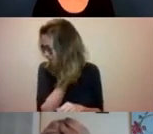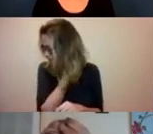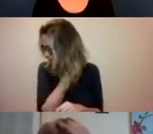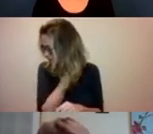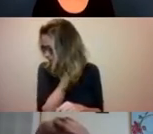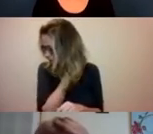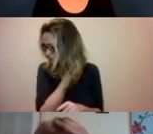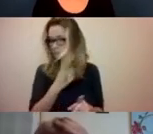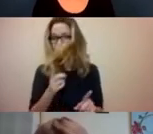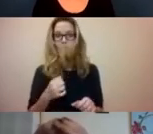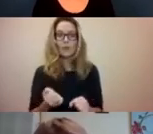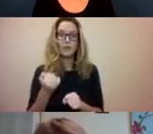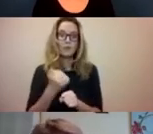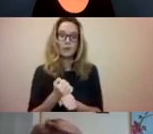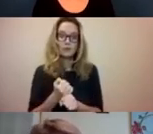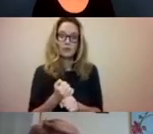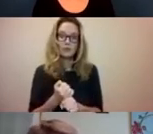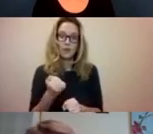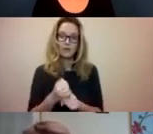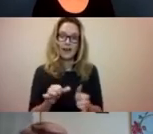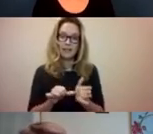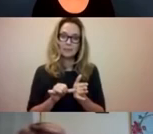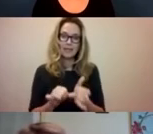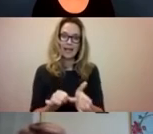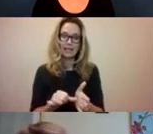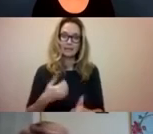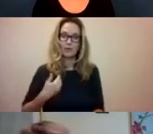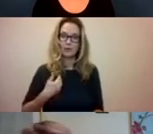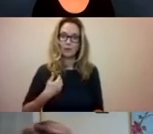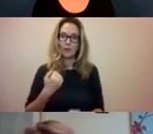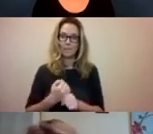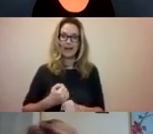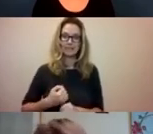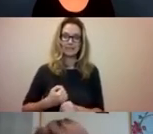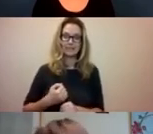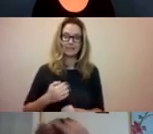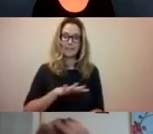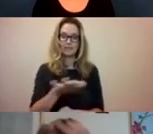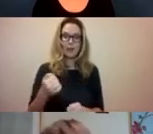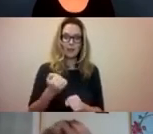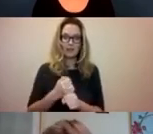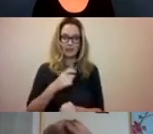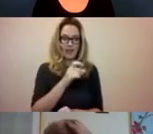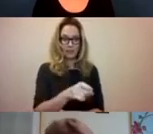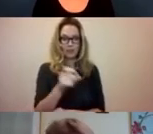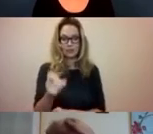een functie voor werkbegeleiding voor maatschappelijk werkers in Bennik. Daarna in Veenendaal erbij.